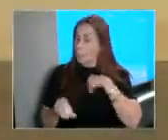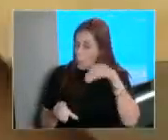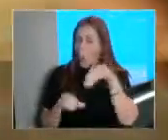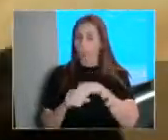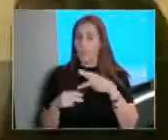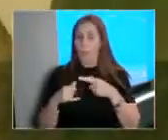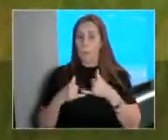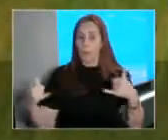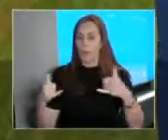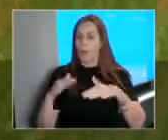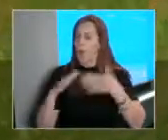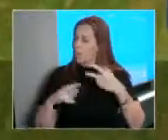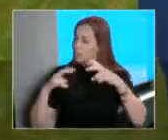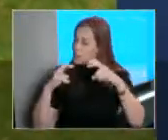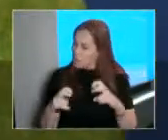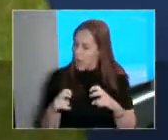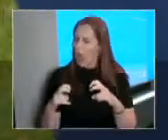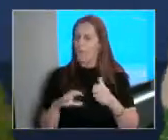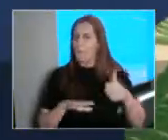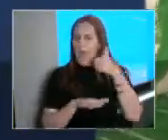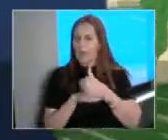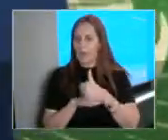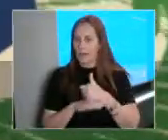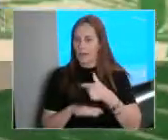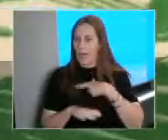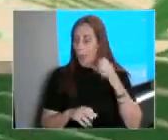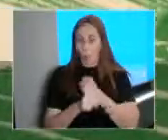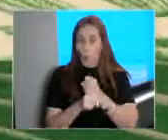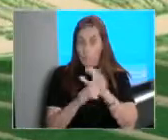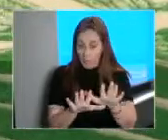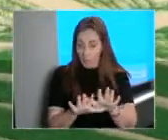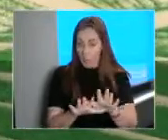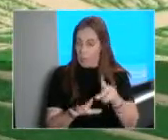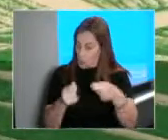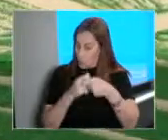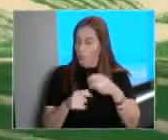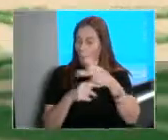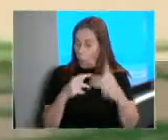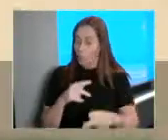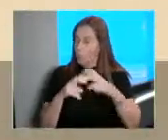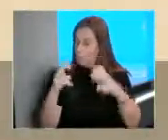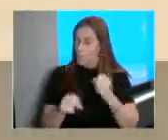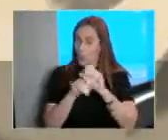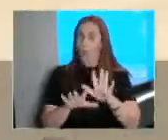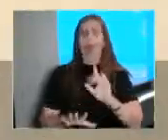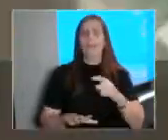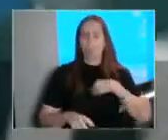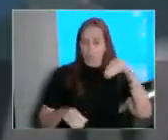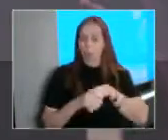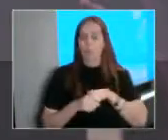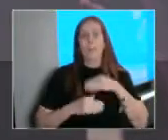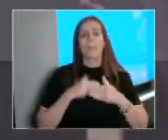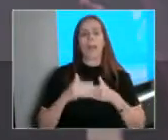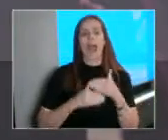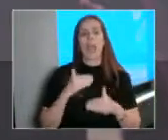בפיתוח, אחר כך נשב גם בבורד, בדברים האסטרטגיים. אנחנו לא מבצעים את הפרויקטים, יש ארגונים, יש עמותות, יש גופים שמבצעים, אבל